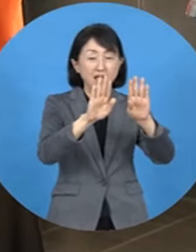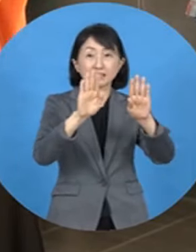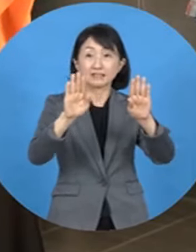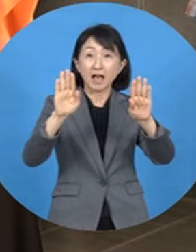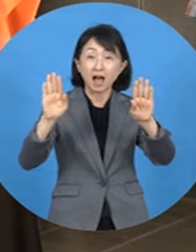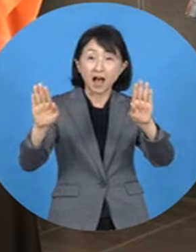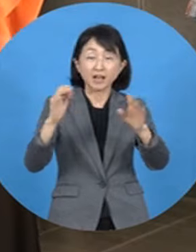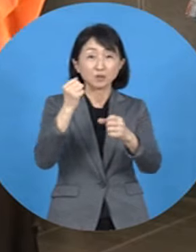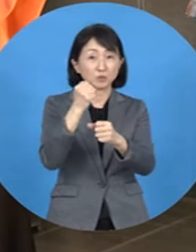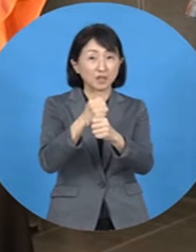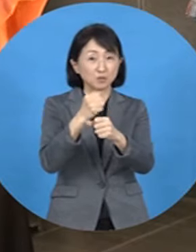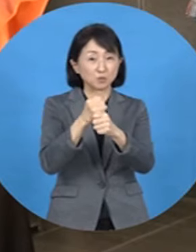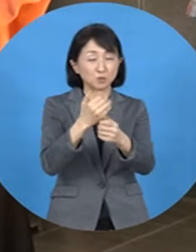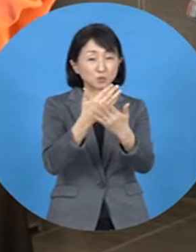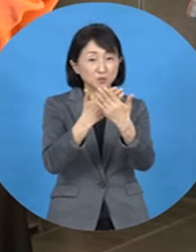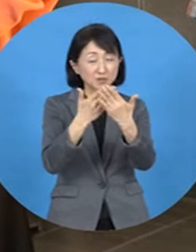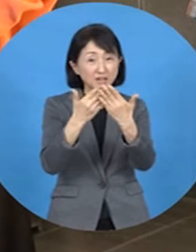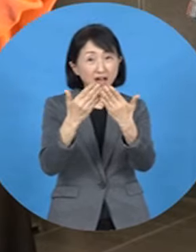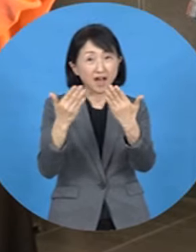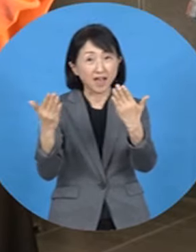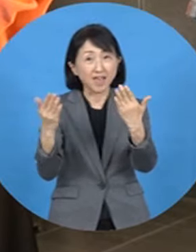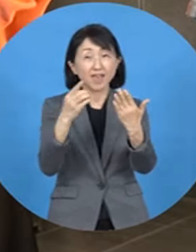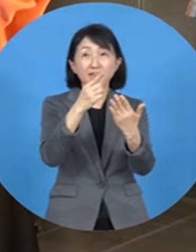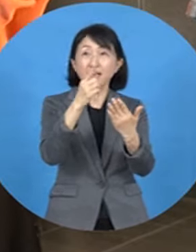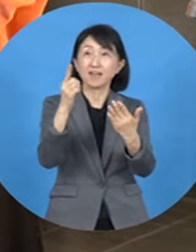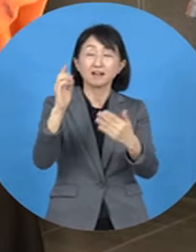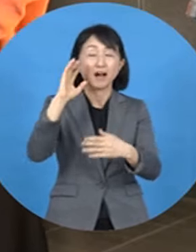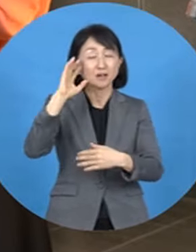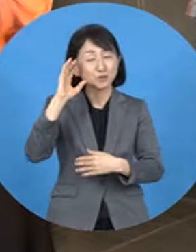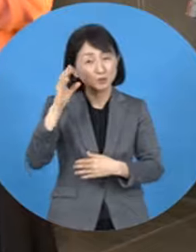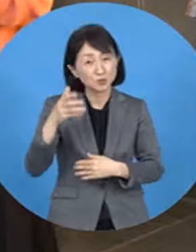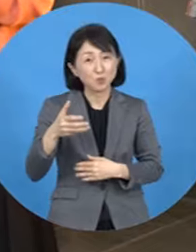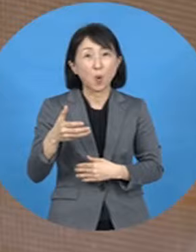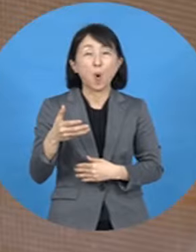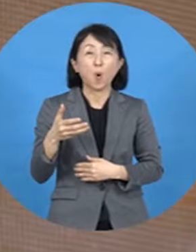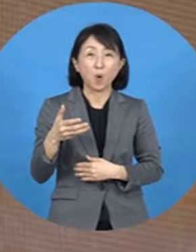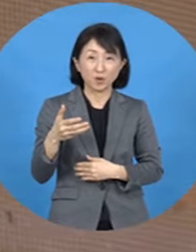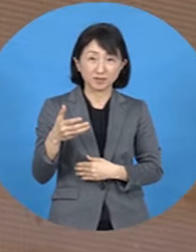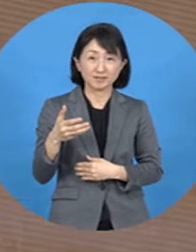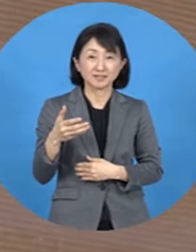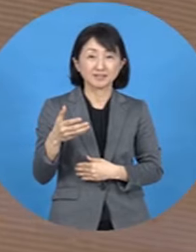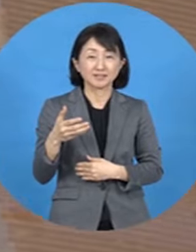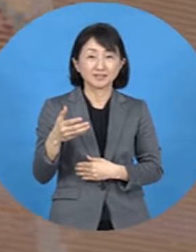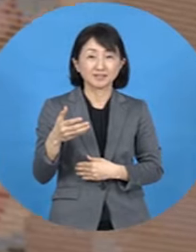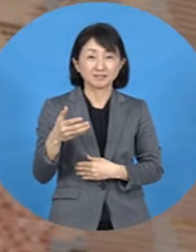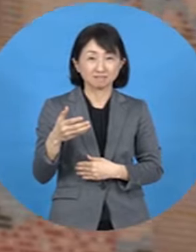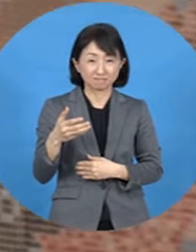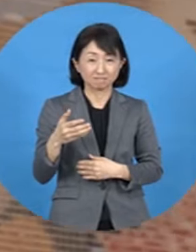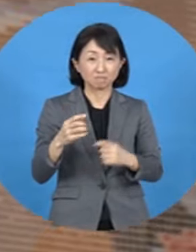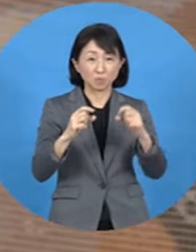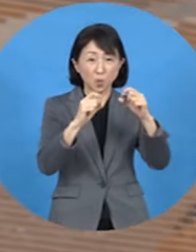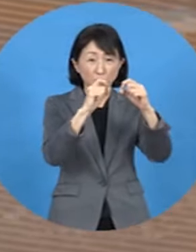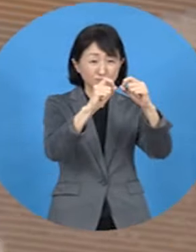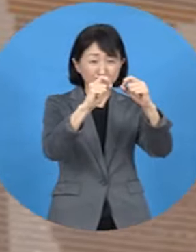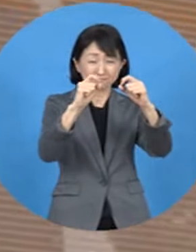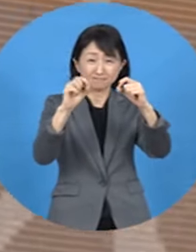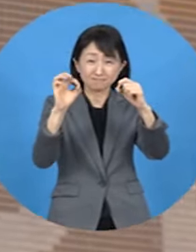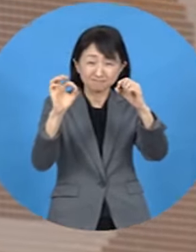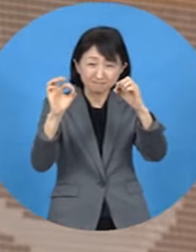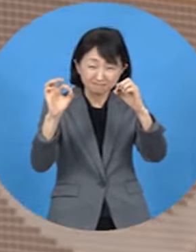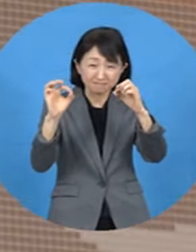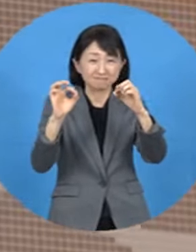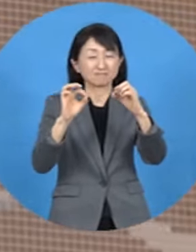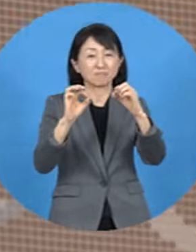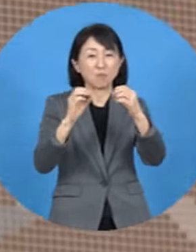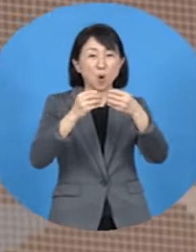ル画すごいですね。 そうですね、 はい、タイル画っていうとこんなに細かいんです